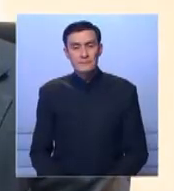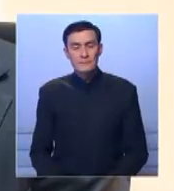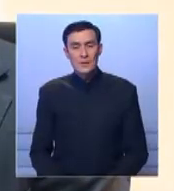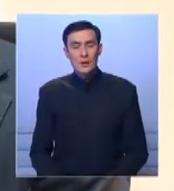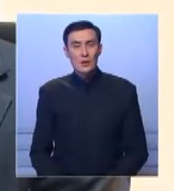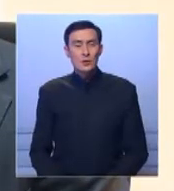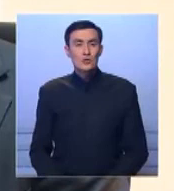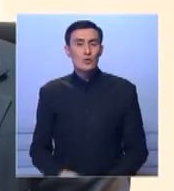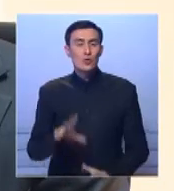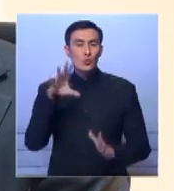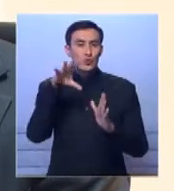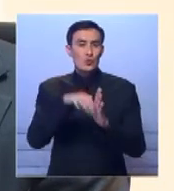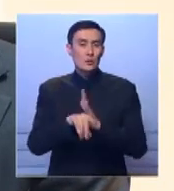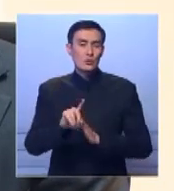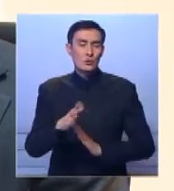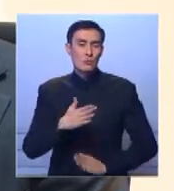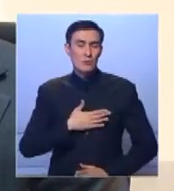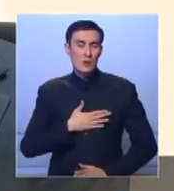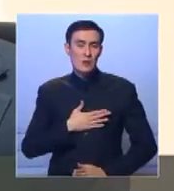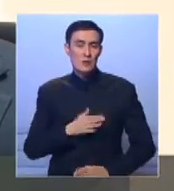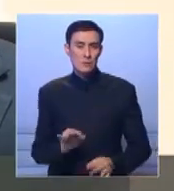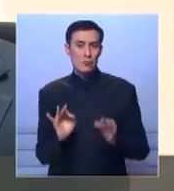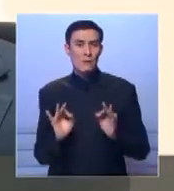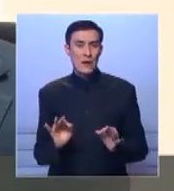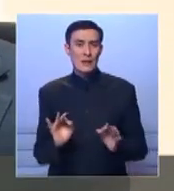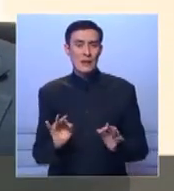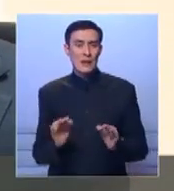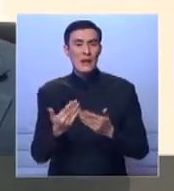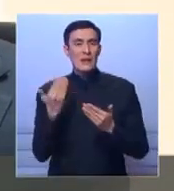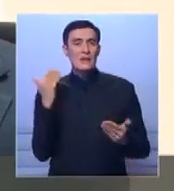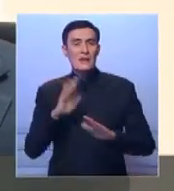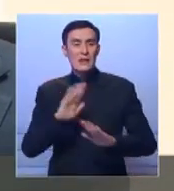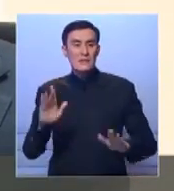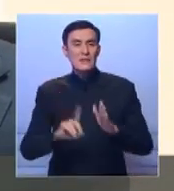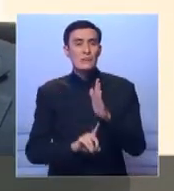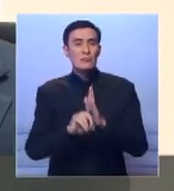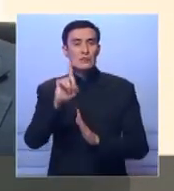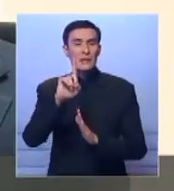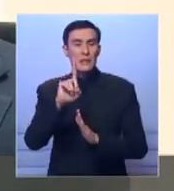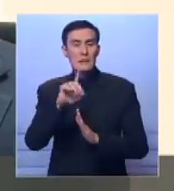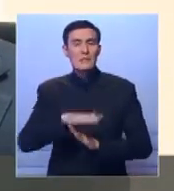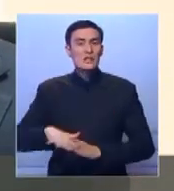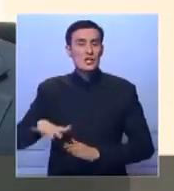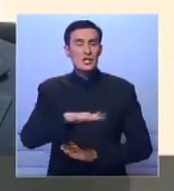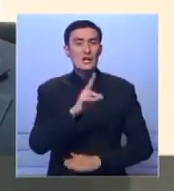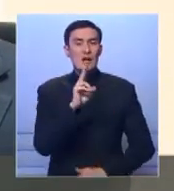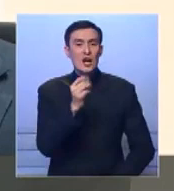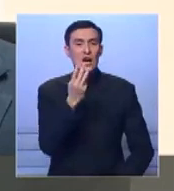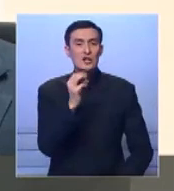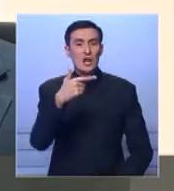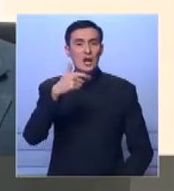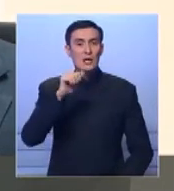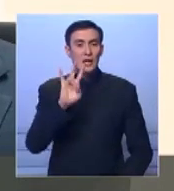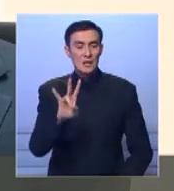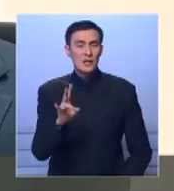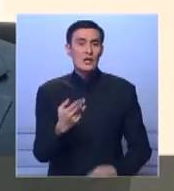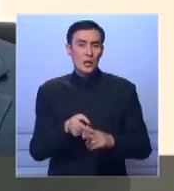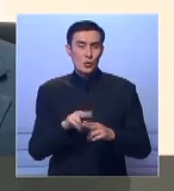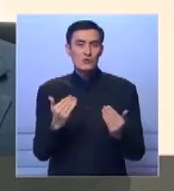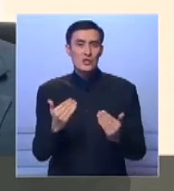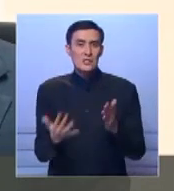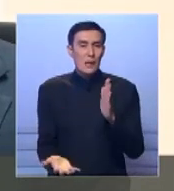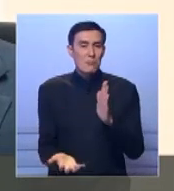С учетом того, что мы буквально недавно запустили месторождение Кашаган, вот, на котором мы сегодня